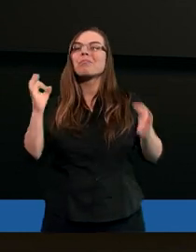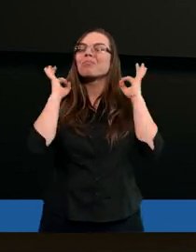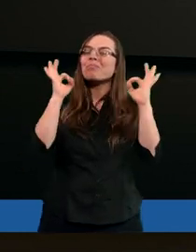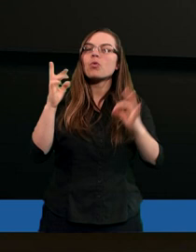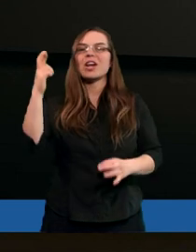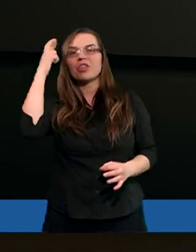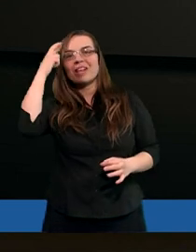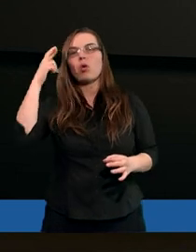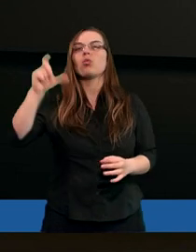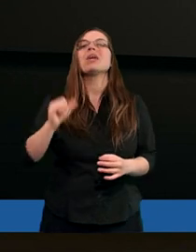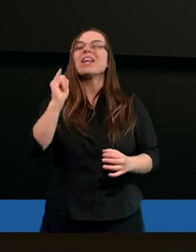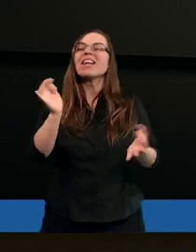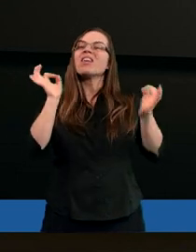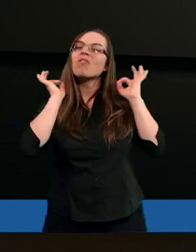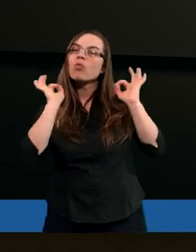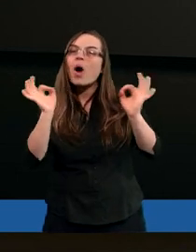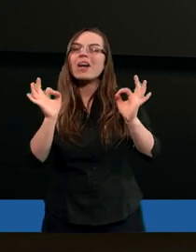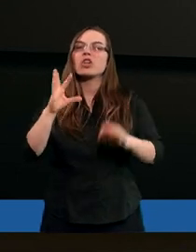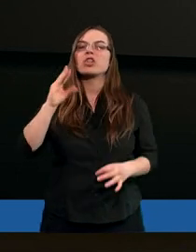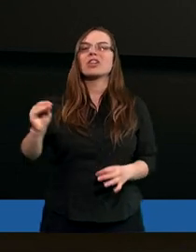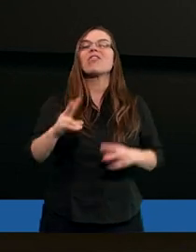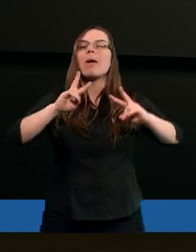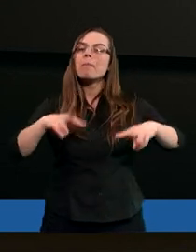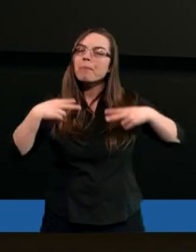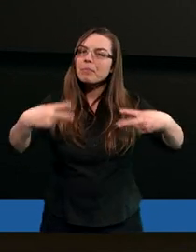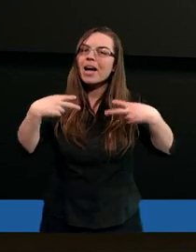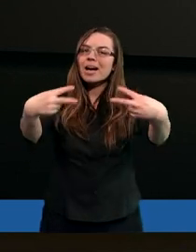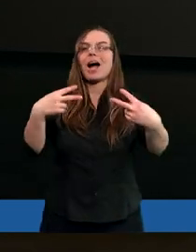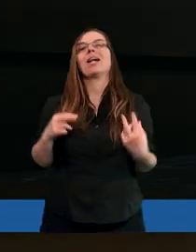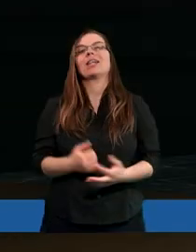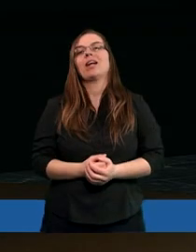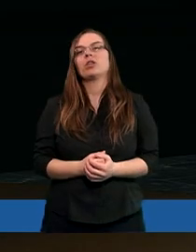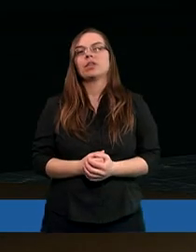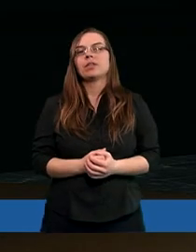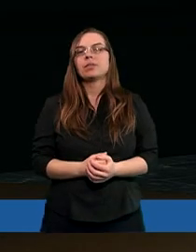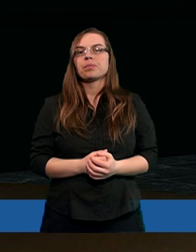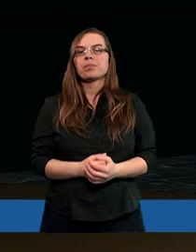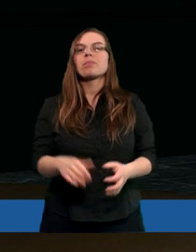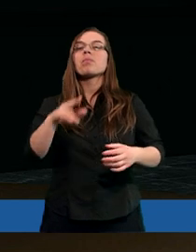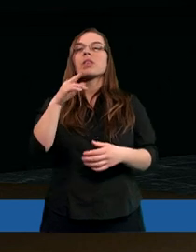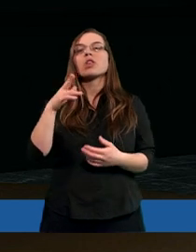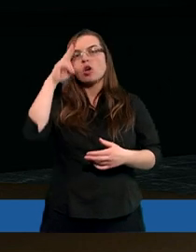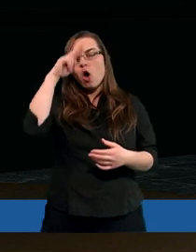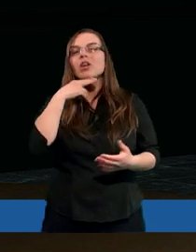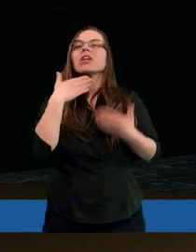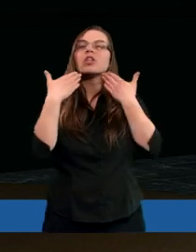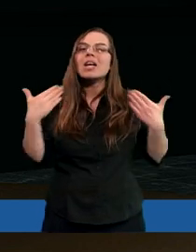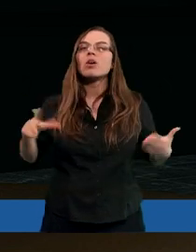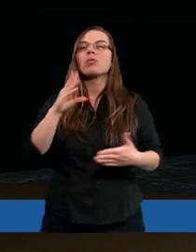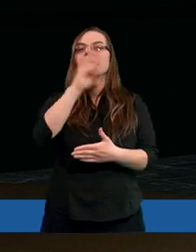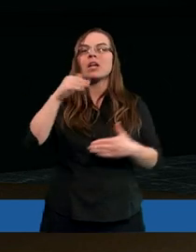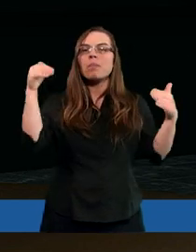zrozumieć i właściwie przekazać. Panie Boże, dziękujemy, że